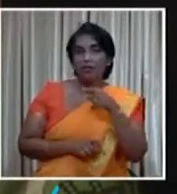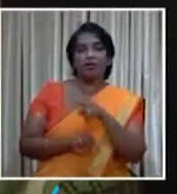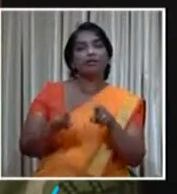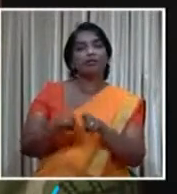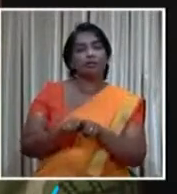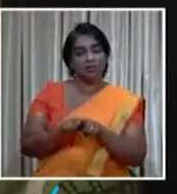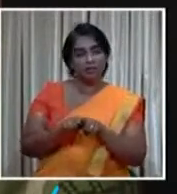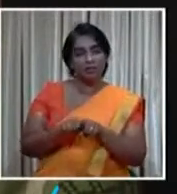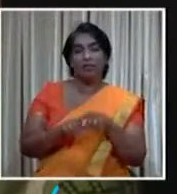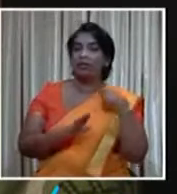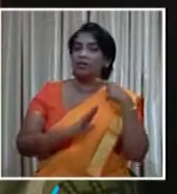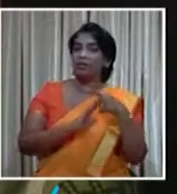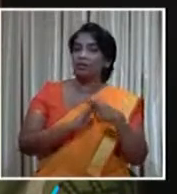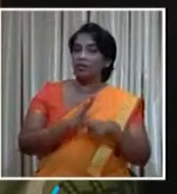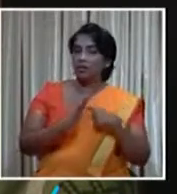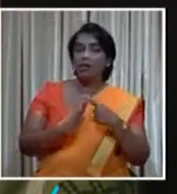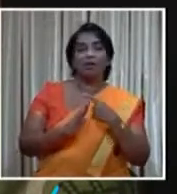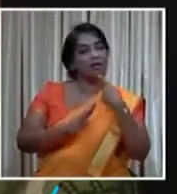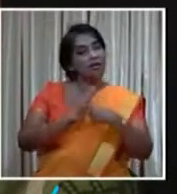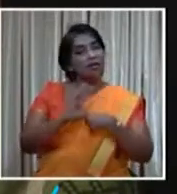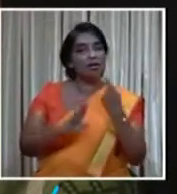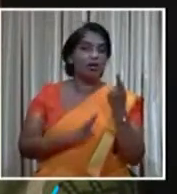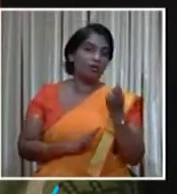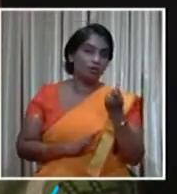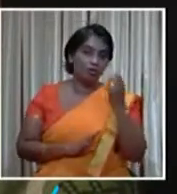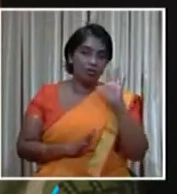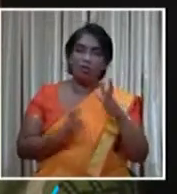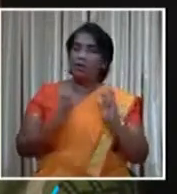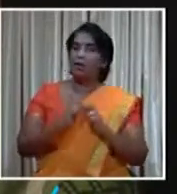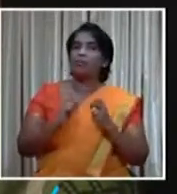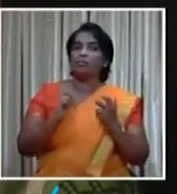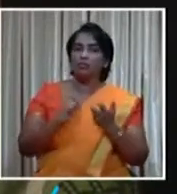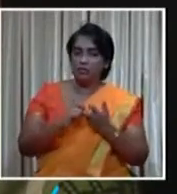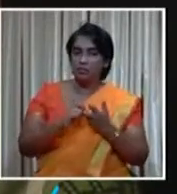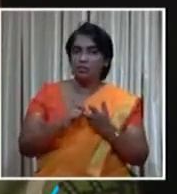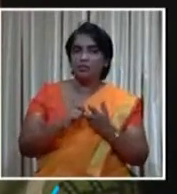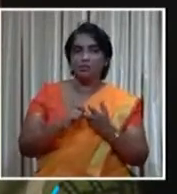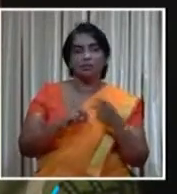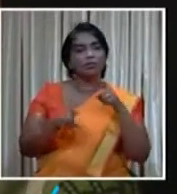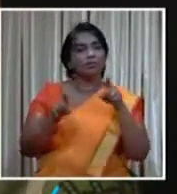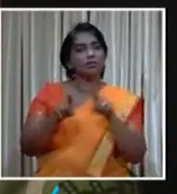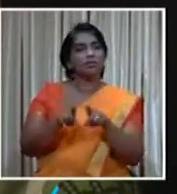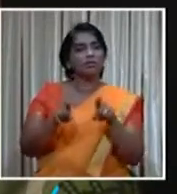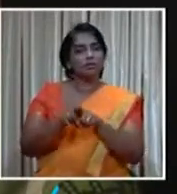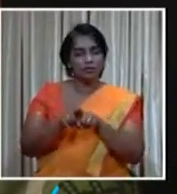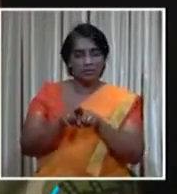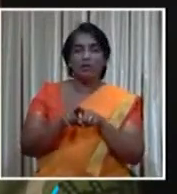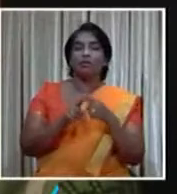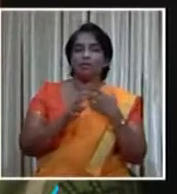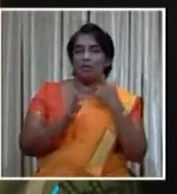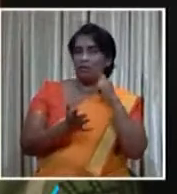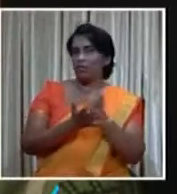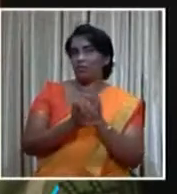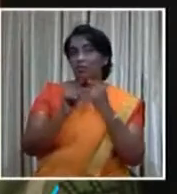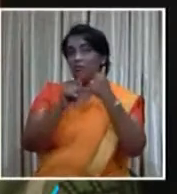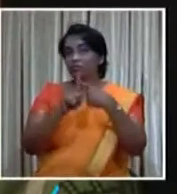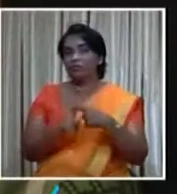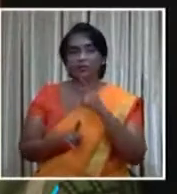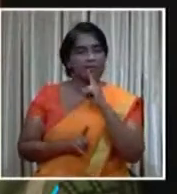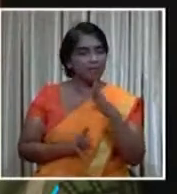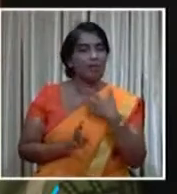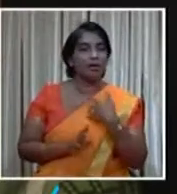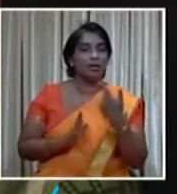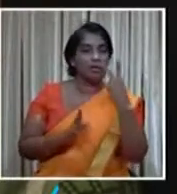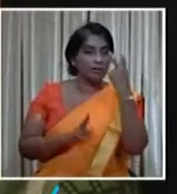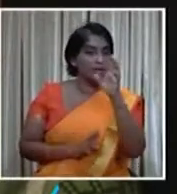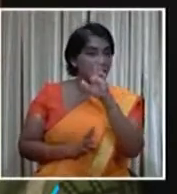ලංකාවෙන් ලාංකීය ආර්ථිකයට වූ හානිය මෙපමණයි ගණනය කිරීමට නොහැකි තත්ත්වයකට පත් වී තිබෙනවා.